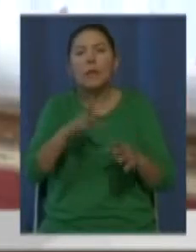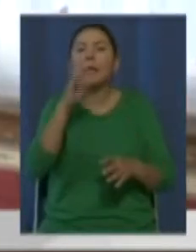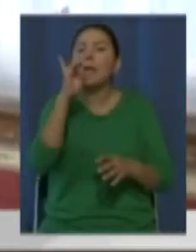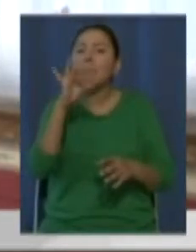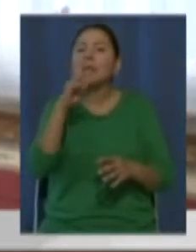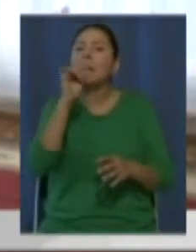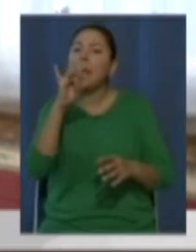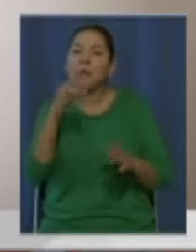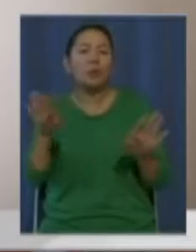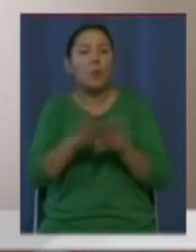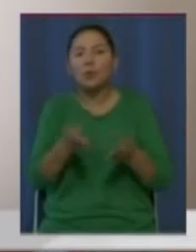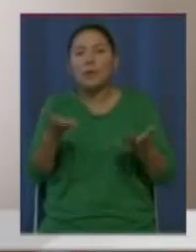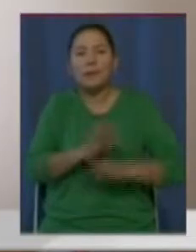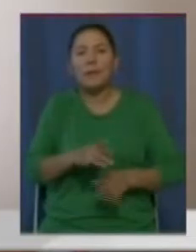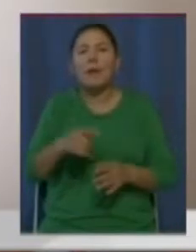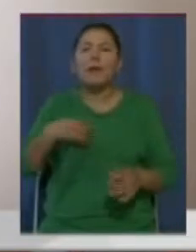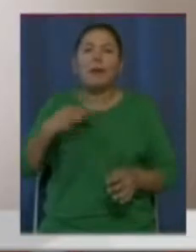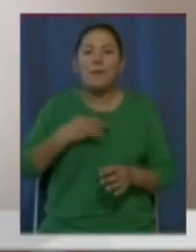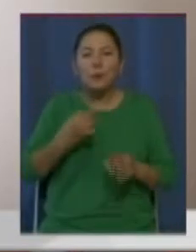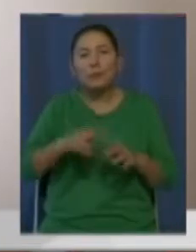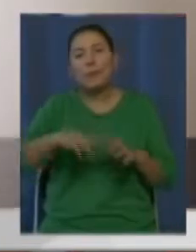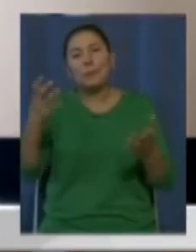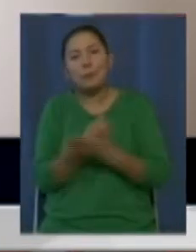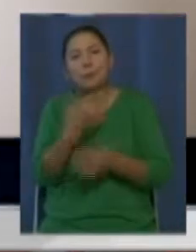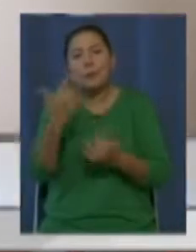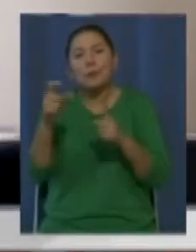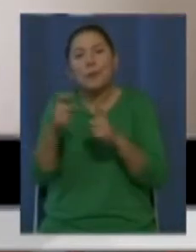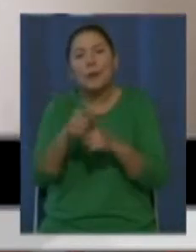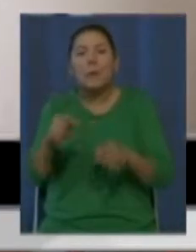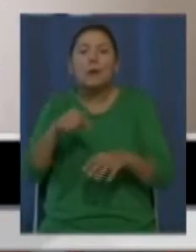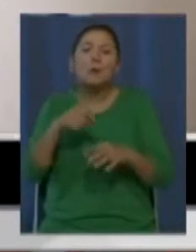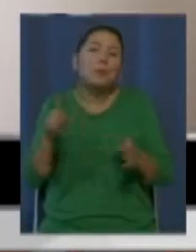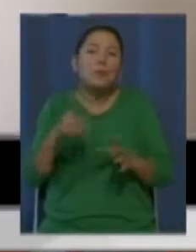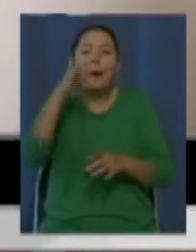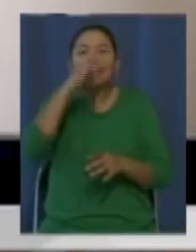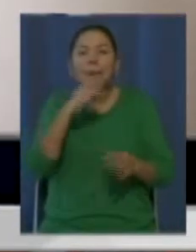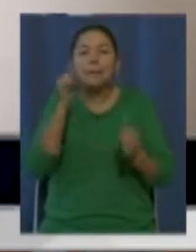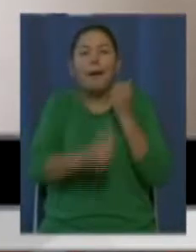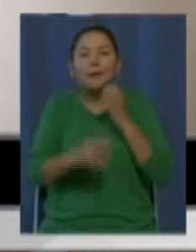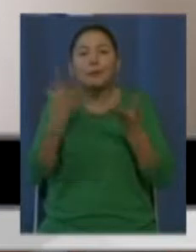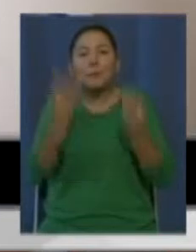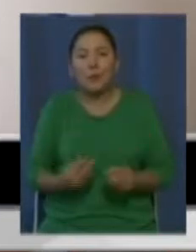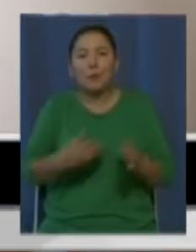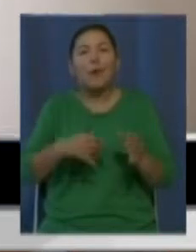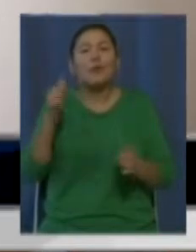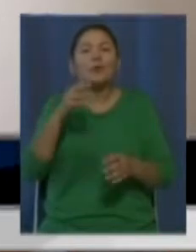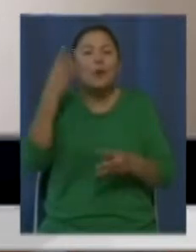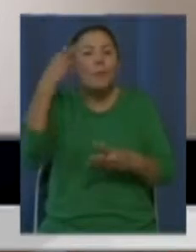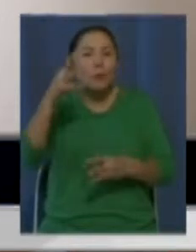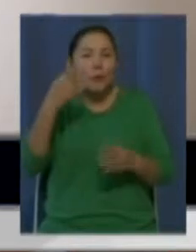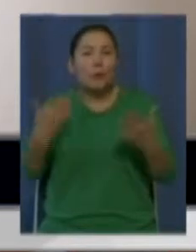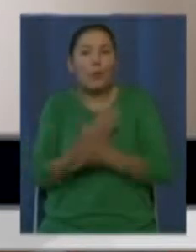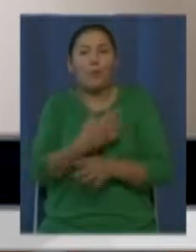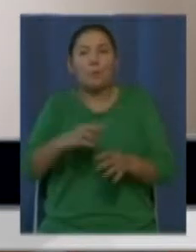дейді Кейуана. Қазақстан Ақтау телеарнасының тұрақты көрермендеріміз, семьямызбен көріп отырамыз, жаңалықтарды